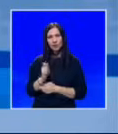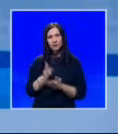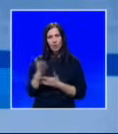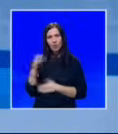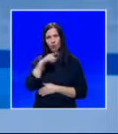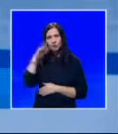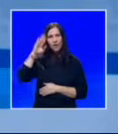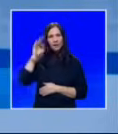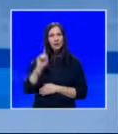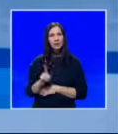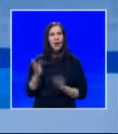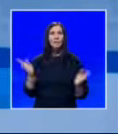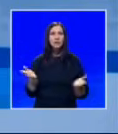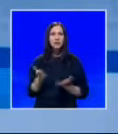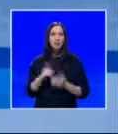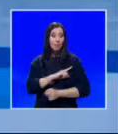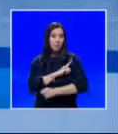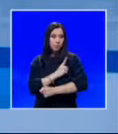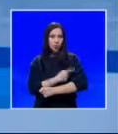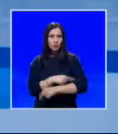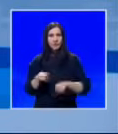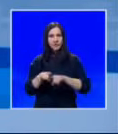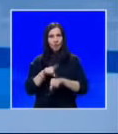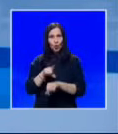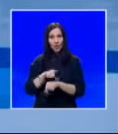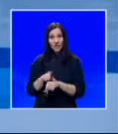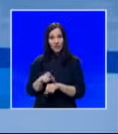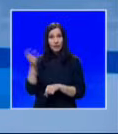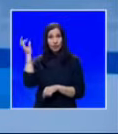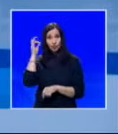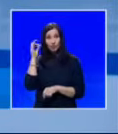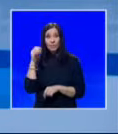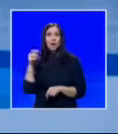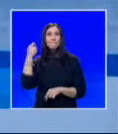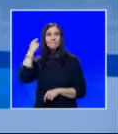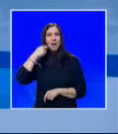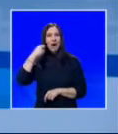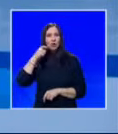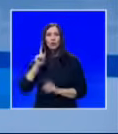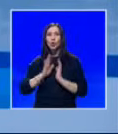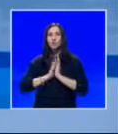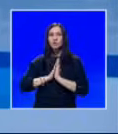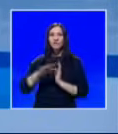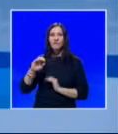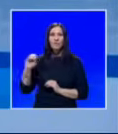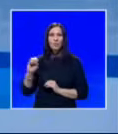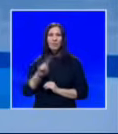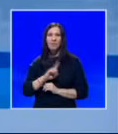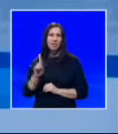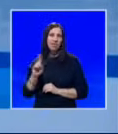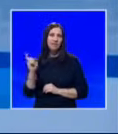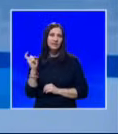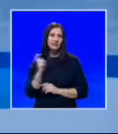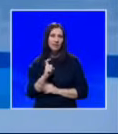Според него руската армия трябва да стане по-силна. В същото време обаче чуваме и Макрон, който призовава Европа да не бъде